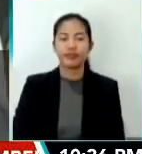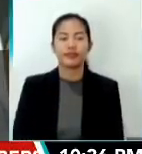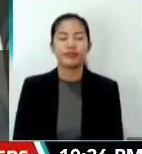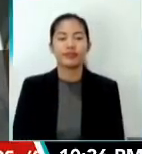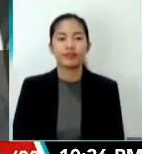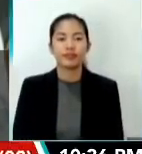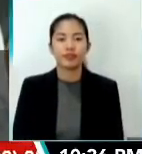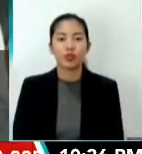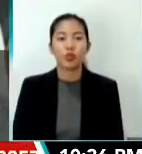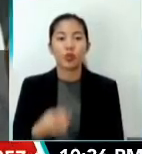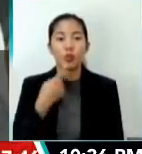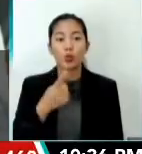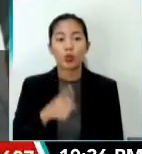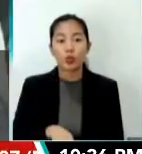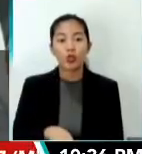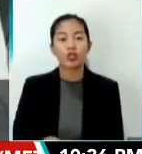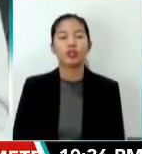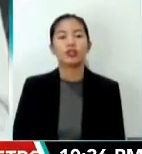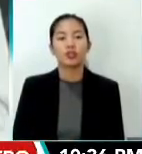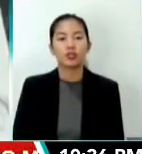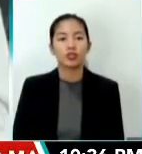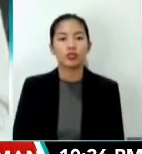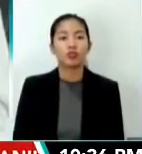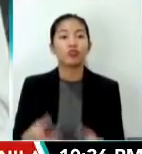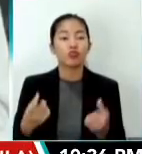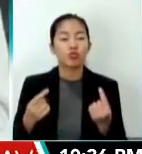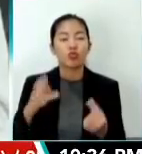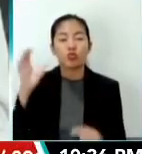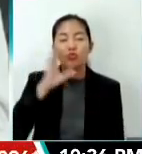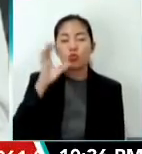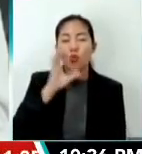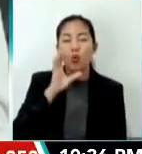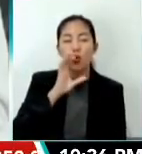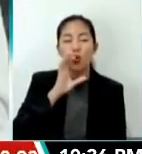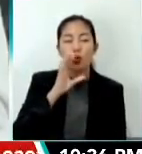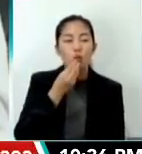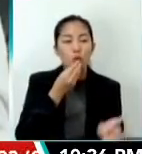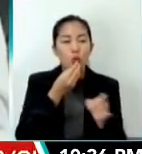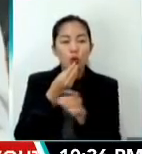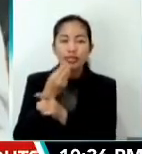you to find out the persons who are not